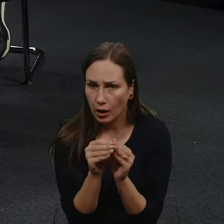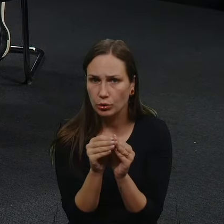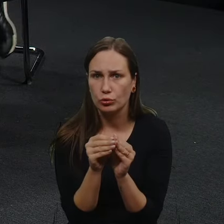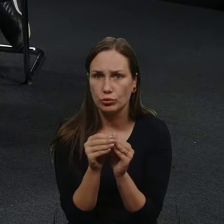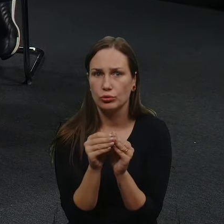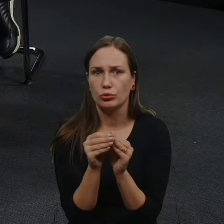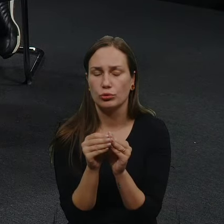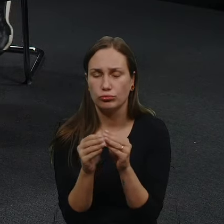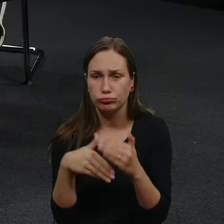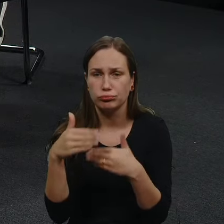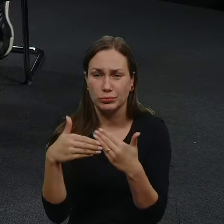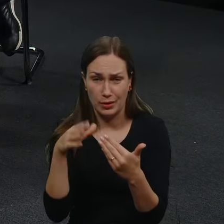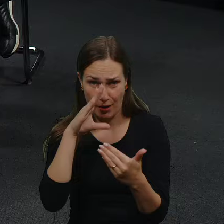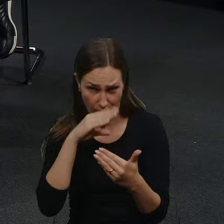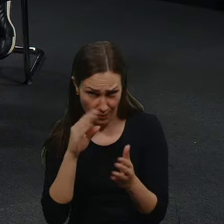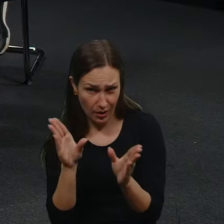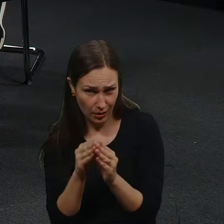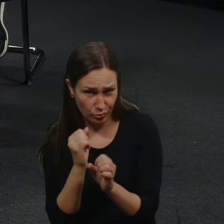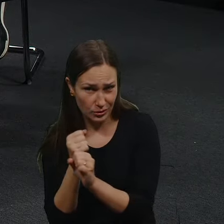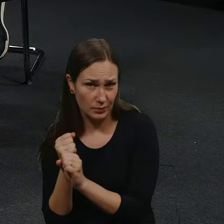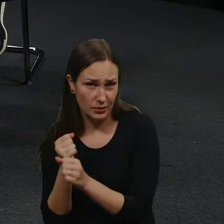tame vežime kartu važiuoti?